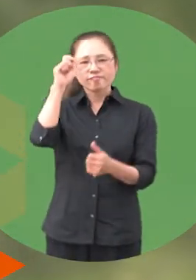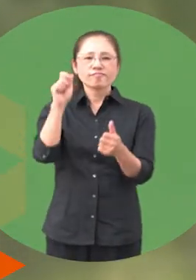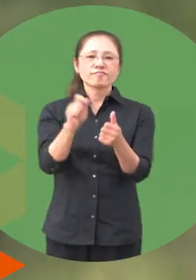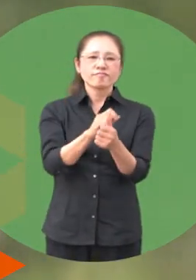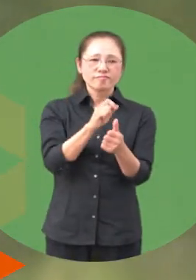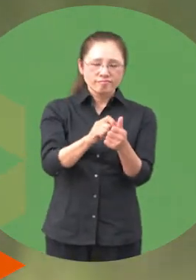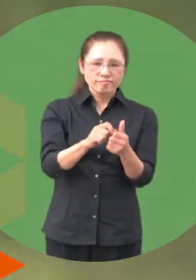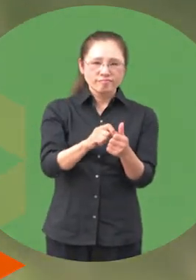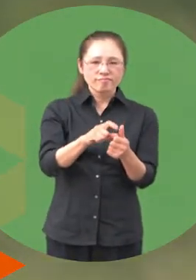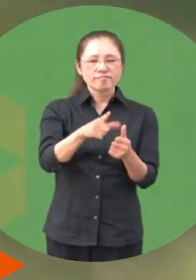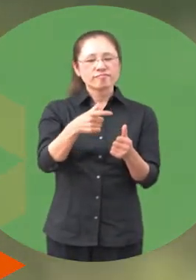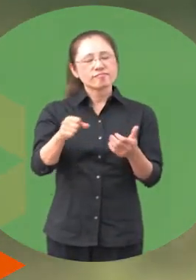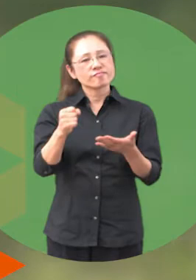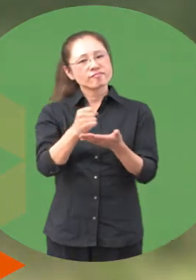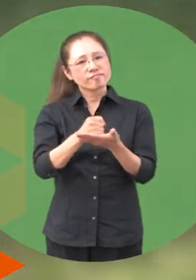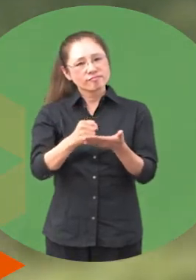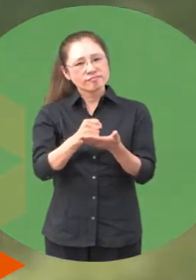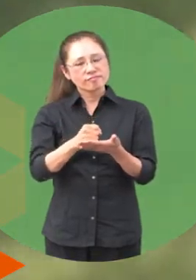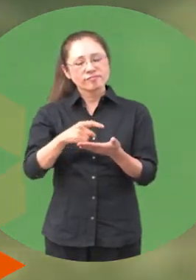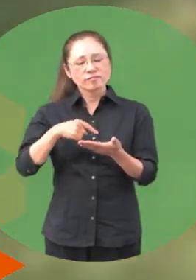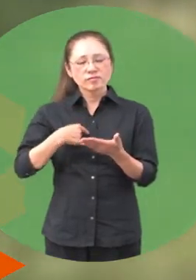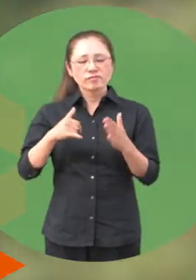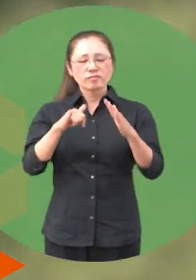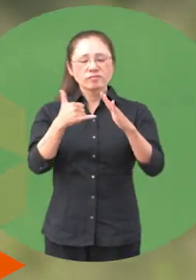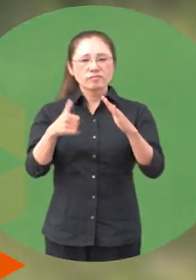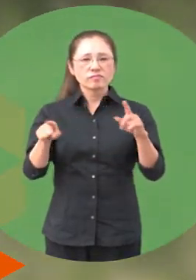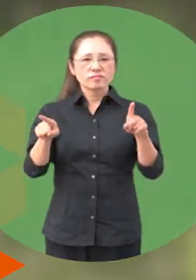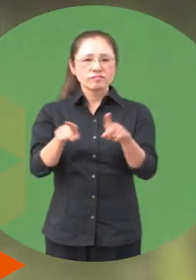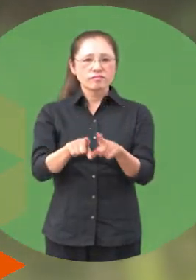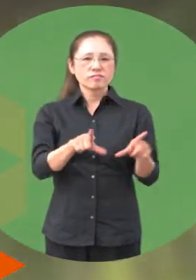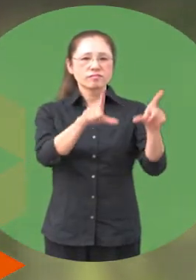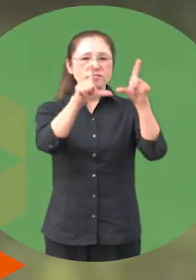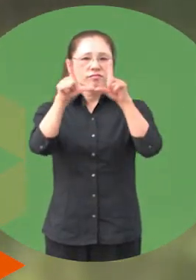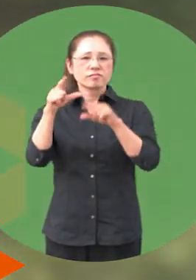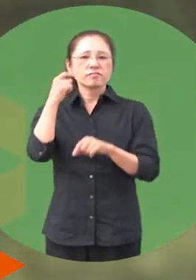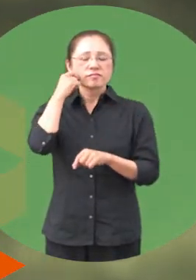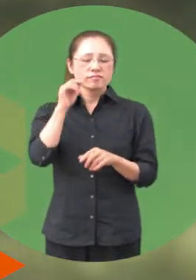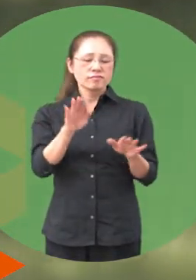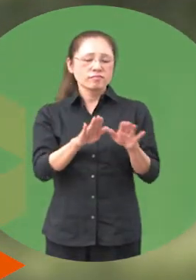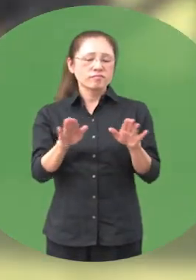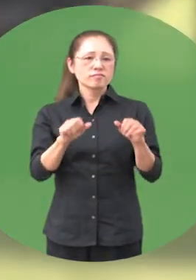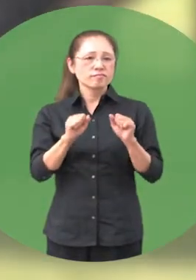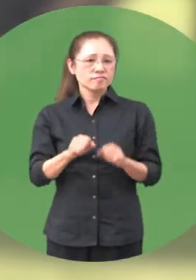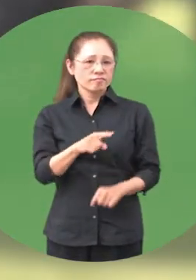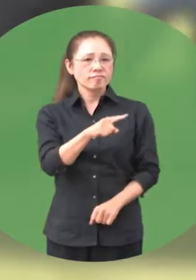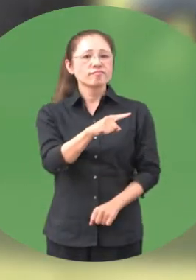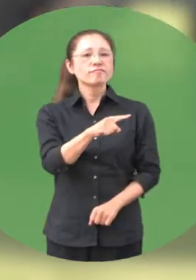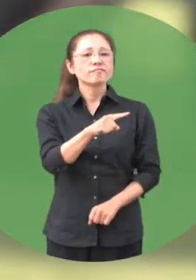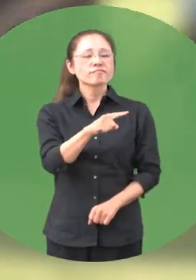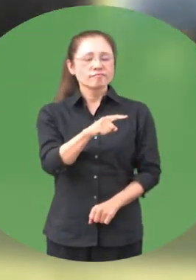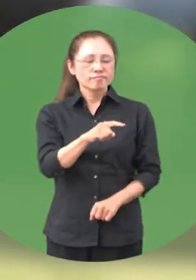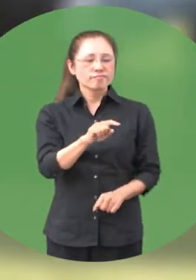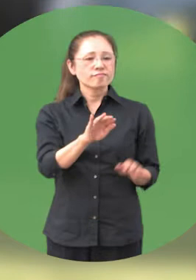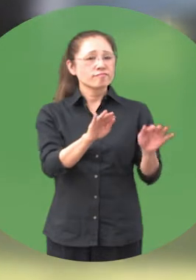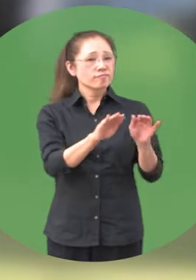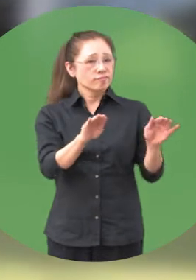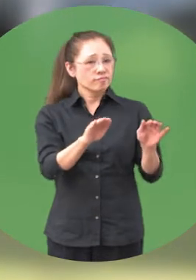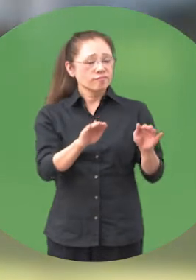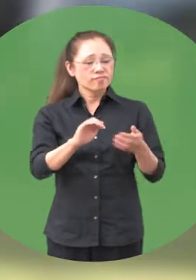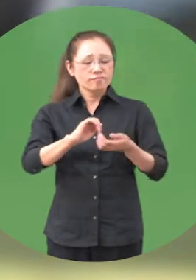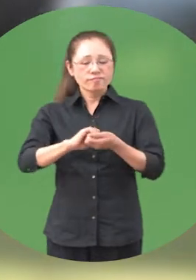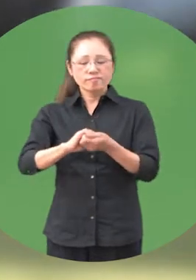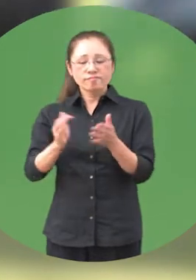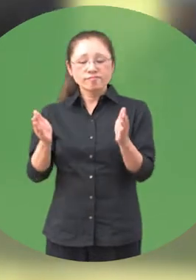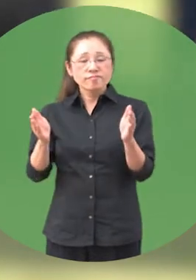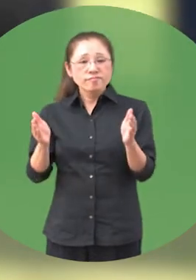な事情によって自分の家族と一緒に暮らすことのできない子どもたちがいます。そうした子どもたちを一定期